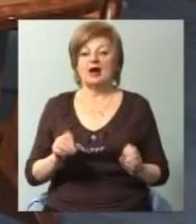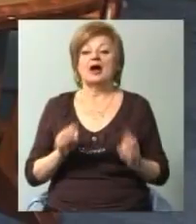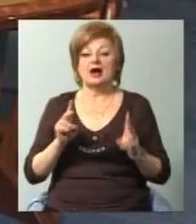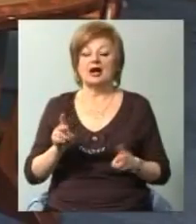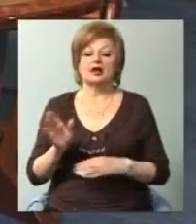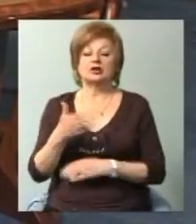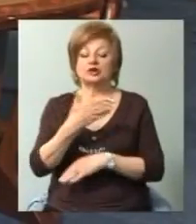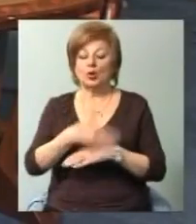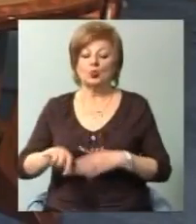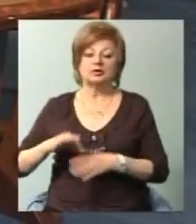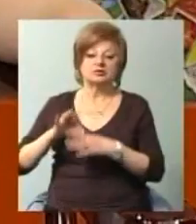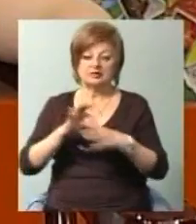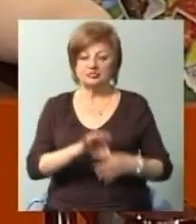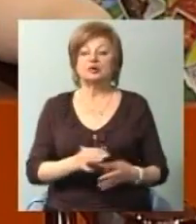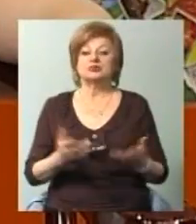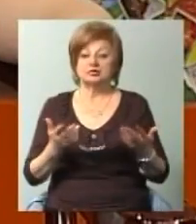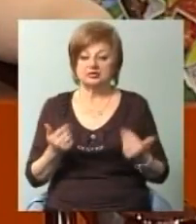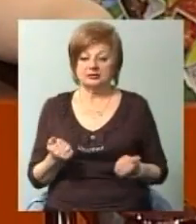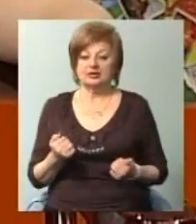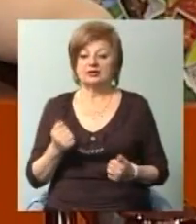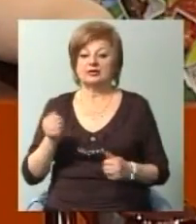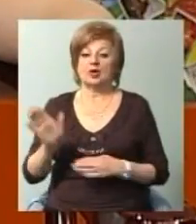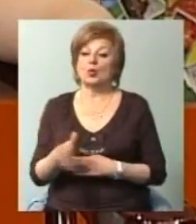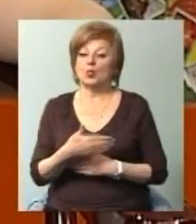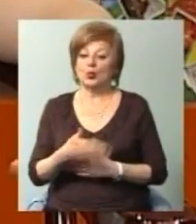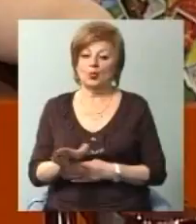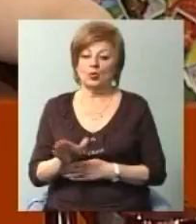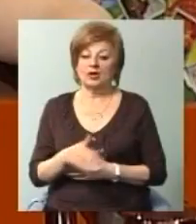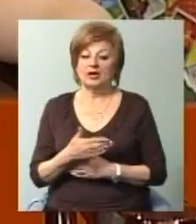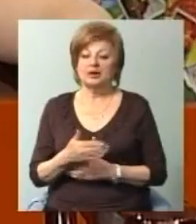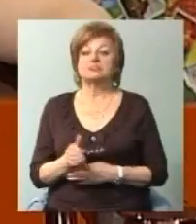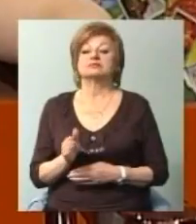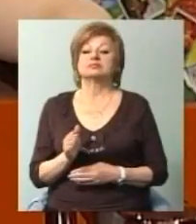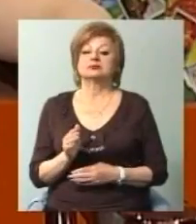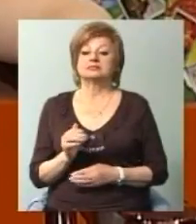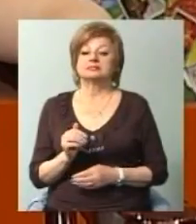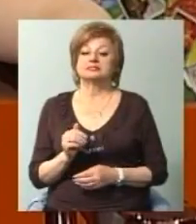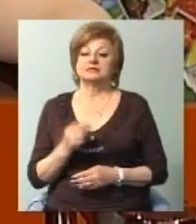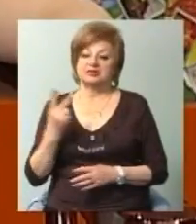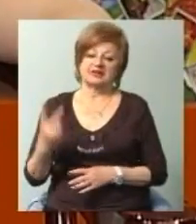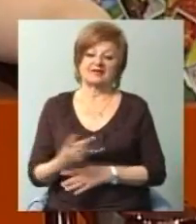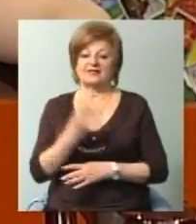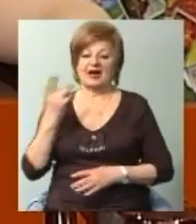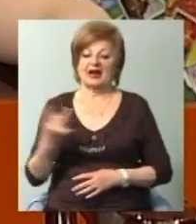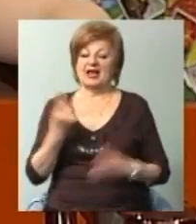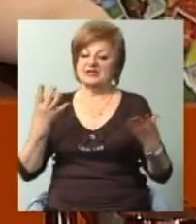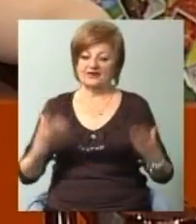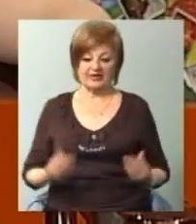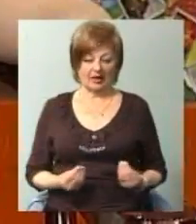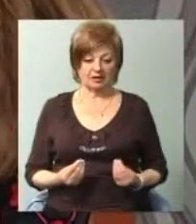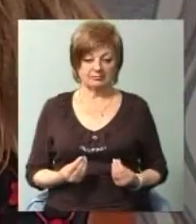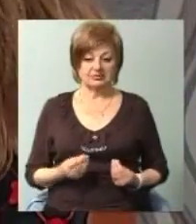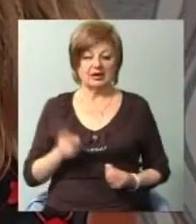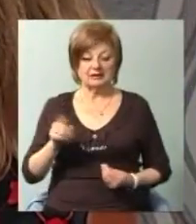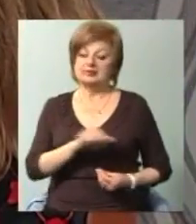її вигулюєте часто? Ну, ми вигулюємо її два рази в день.